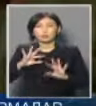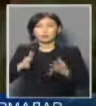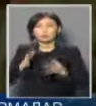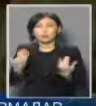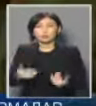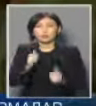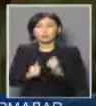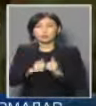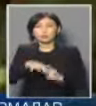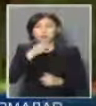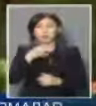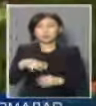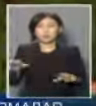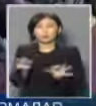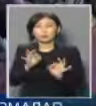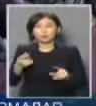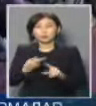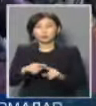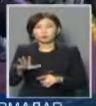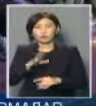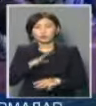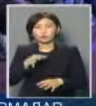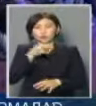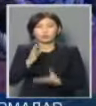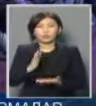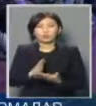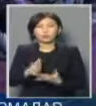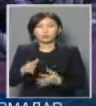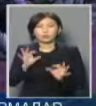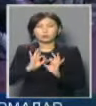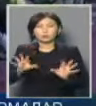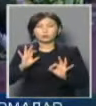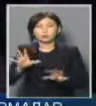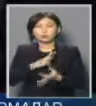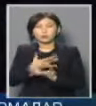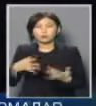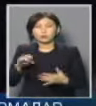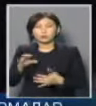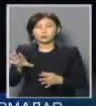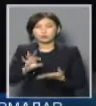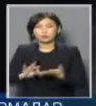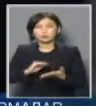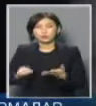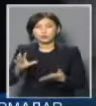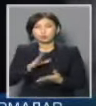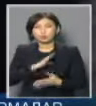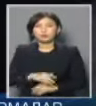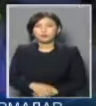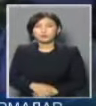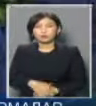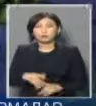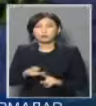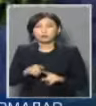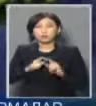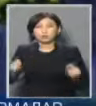оқиғаларына жеке-жеке тоқталған ансамбль Ұлы дала шығармасын орындады. Өсиет, Кенесары шығармалары да жоғарғы деңгейде орындалды.